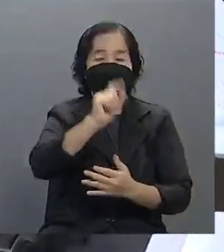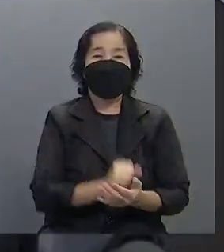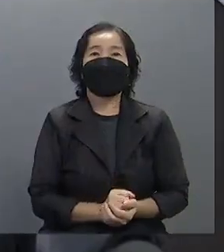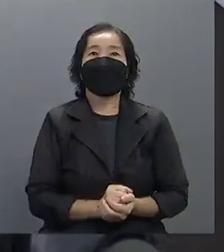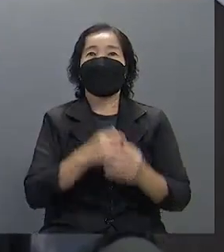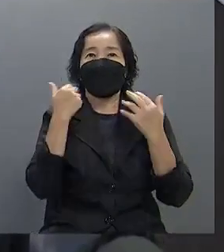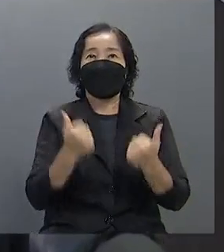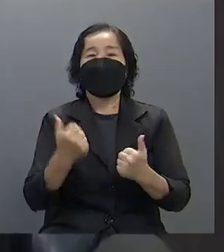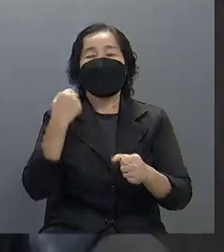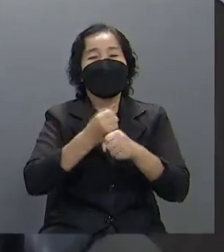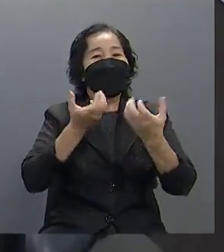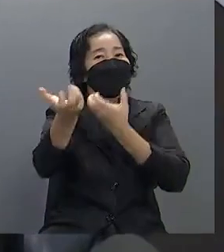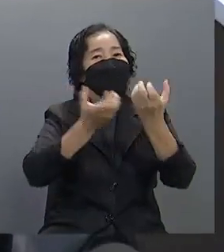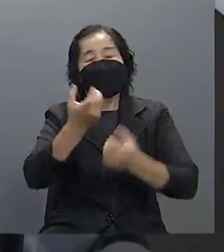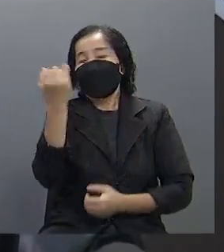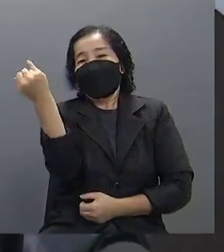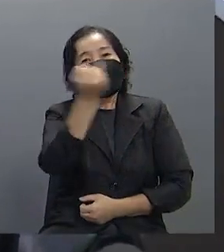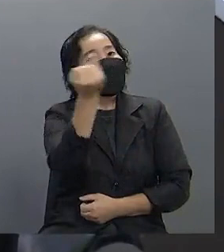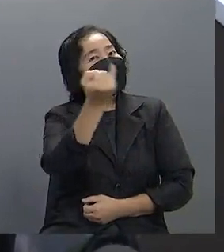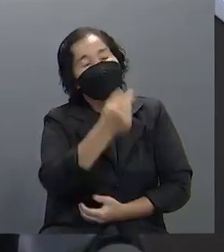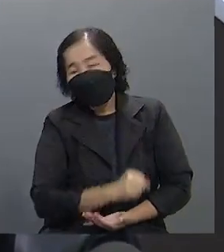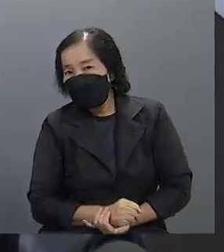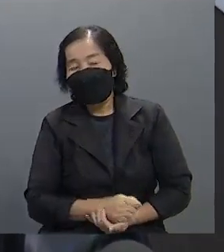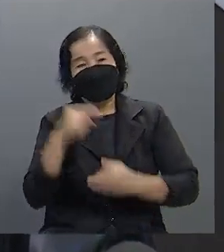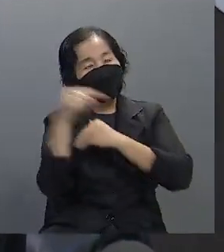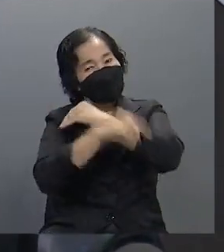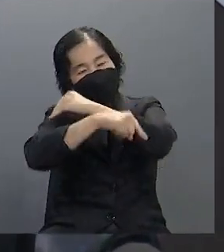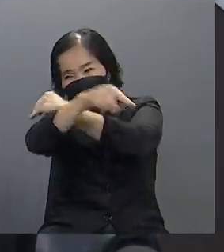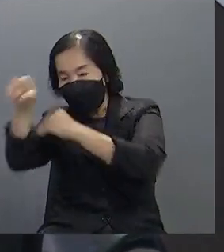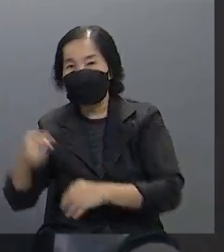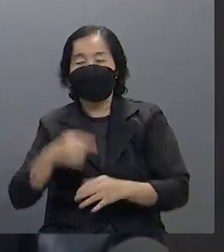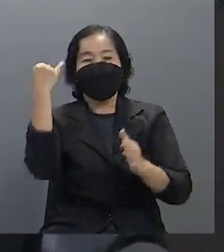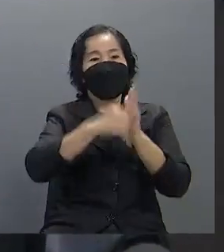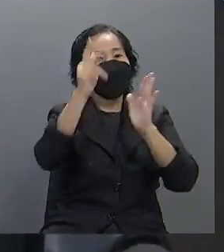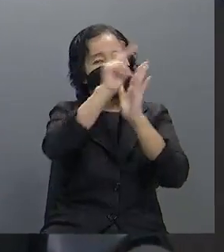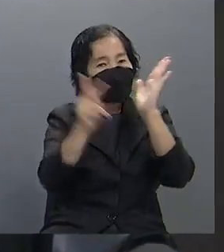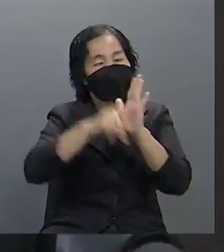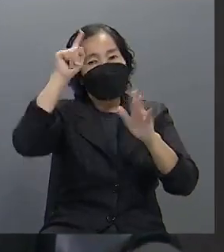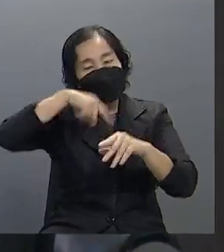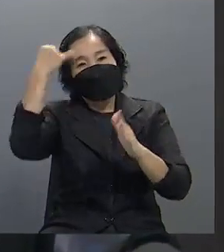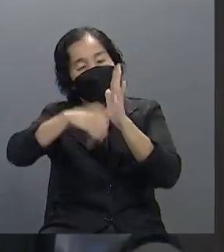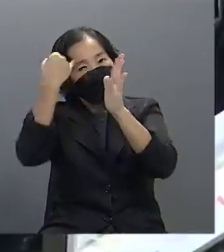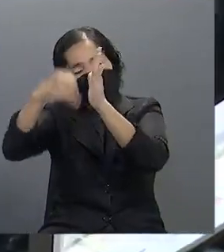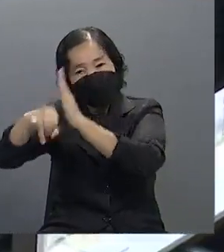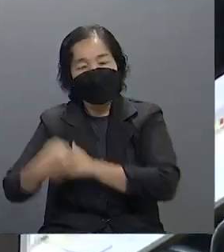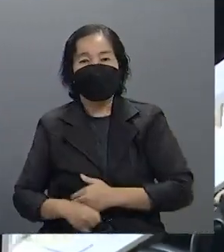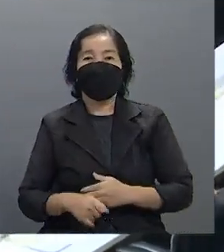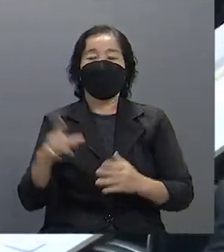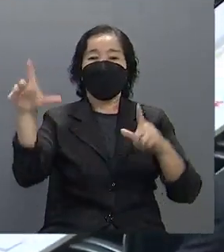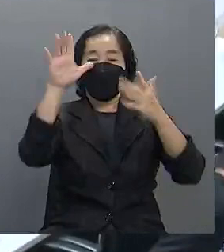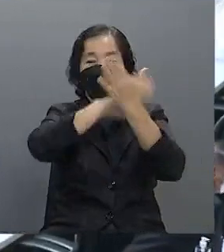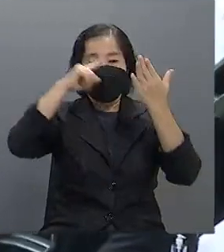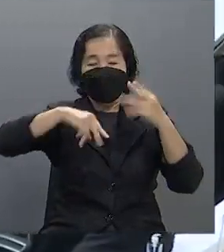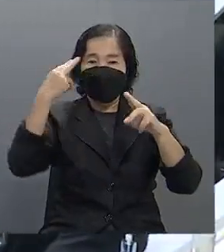ารประเทศที่ล้มเหลวทุจริตคอร์รัปชันทำผิดรัฐธรรมนูญผิดกฎหมายอาญาทำให้ประเทศเสียหายนะคะภาพรวมการ